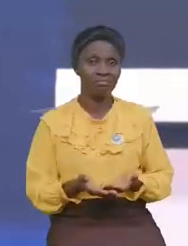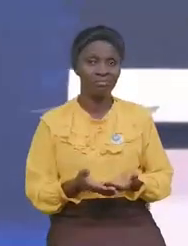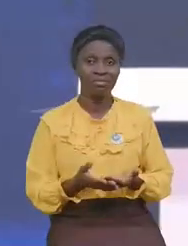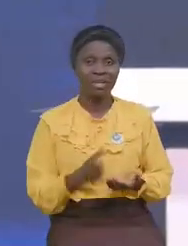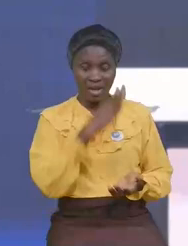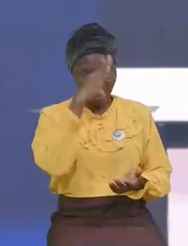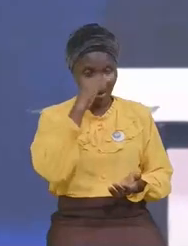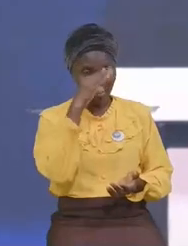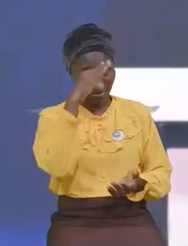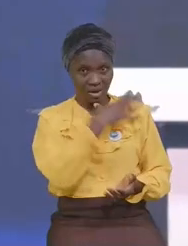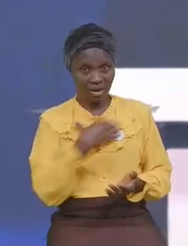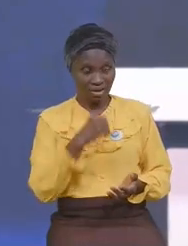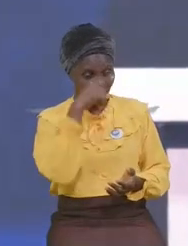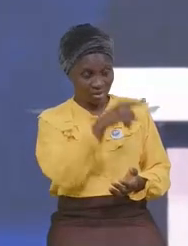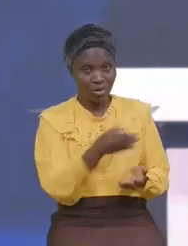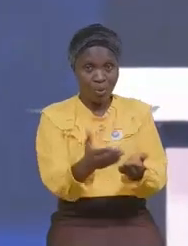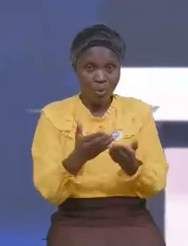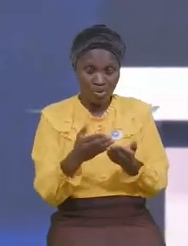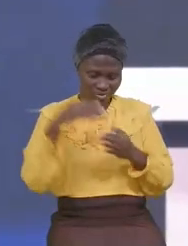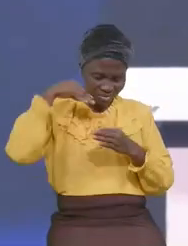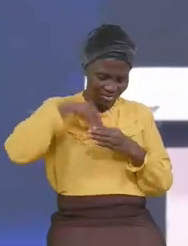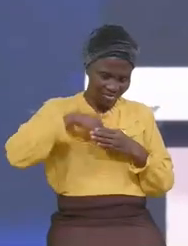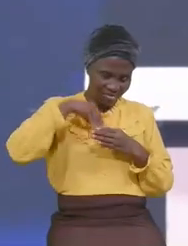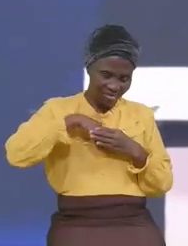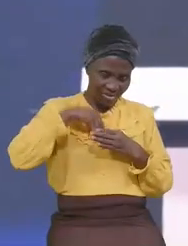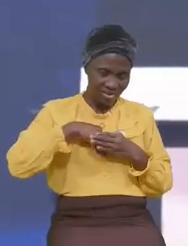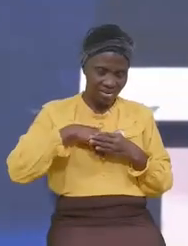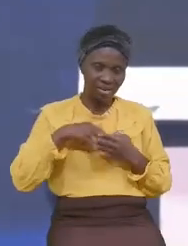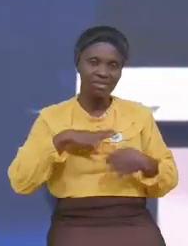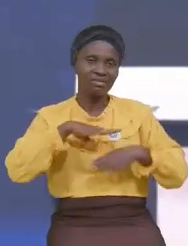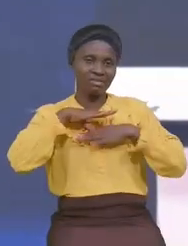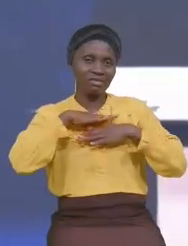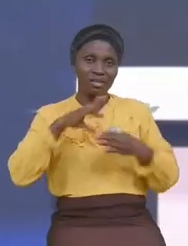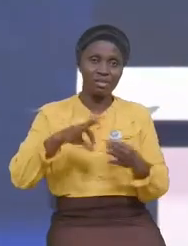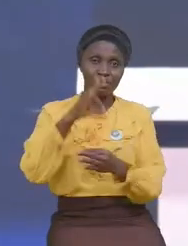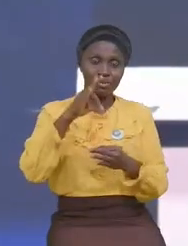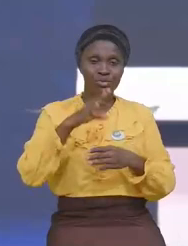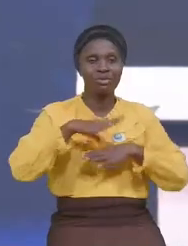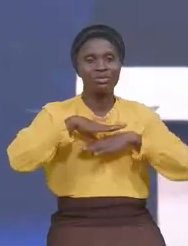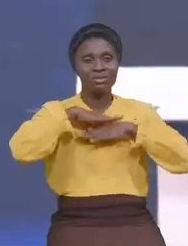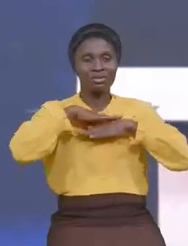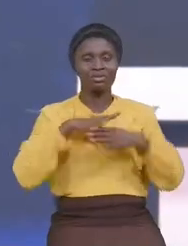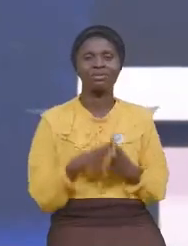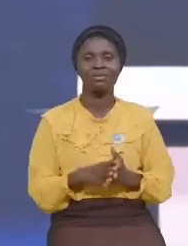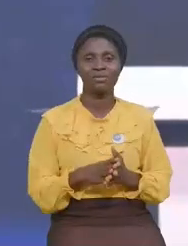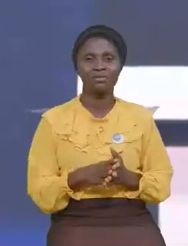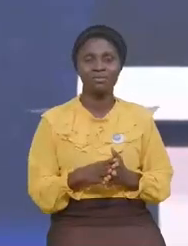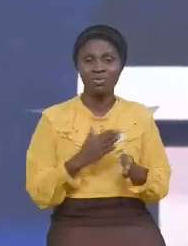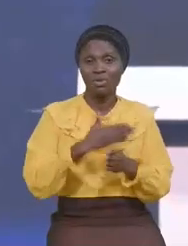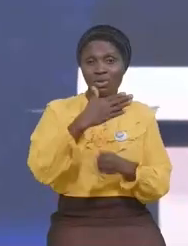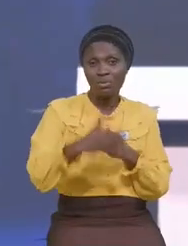Il voudrait une satisfaction intérieure, une satisfaction spirituelle,